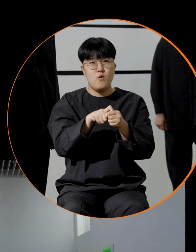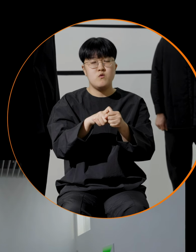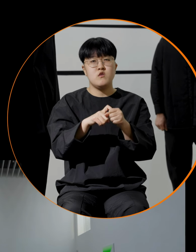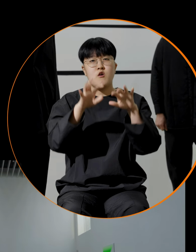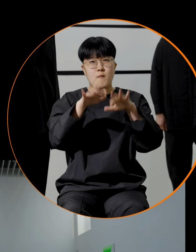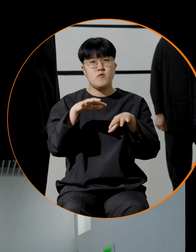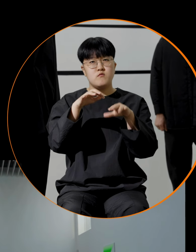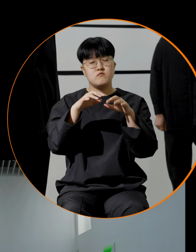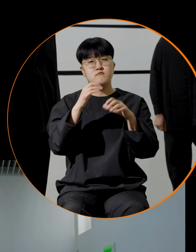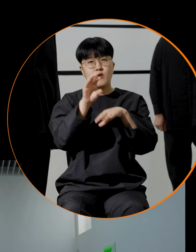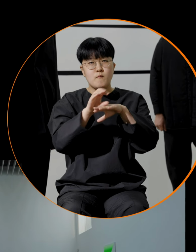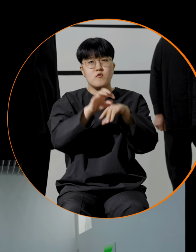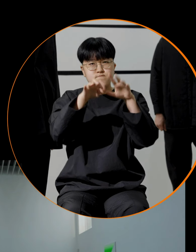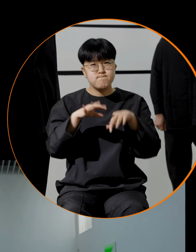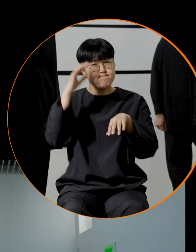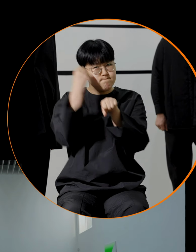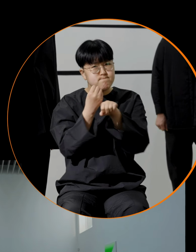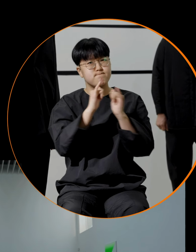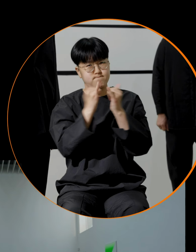받았어요.